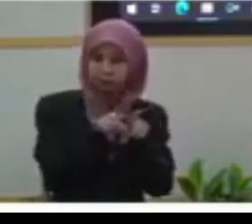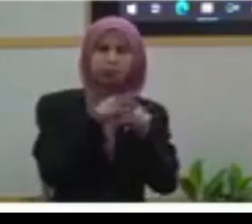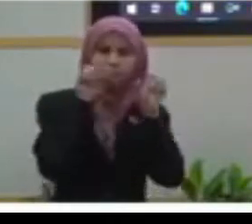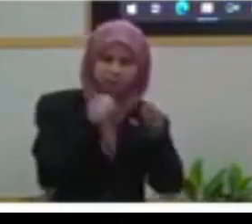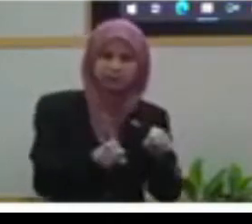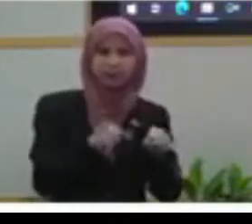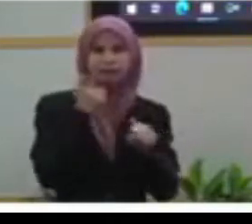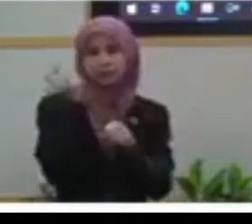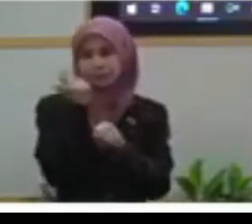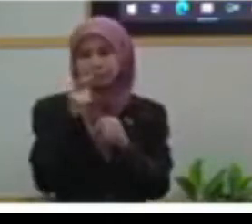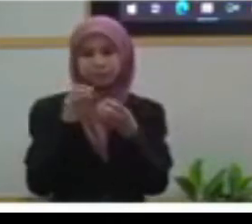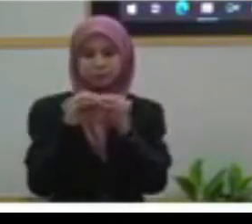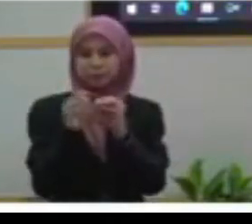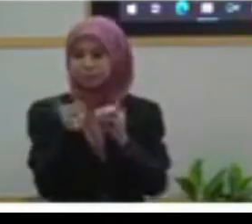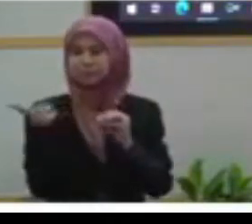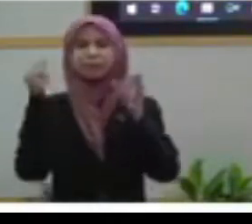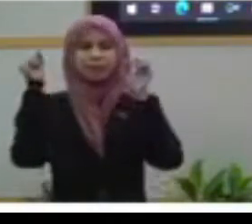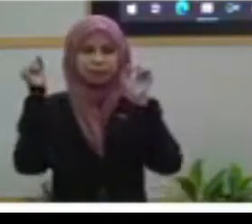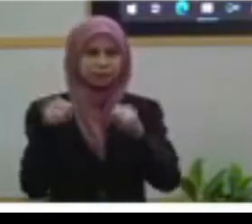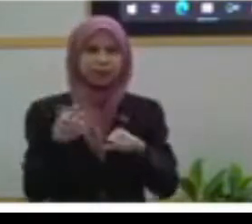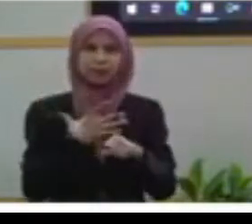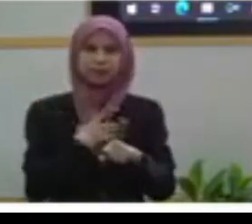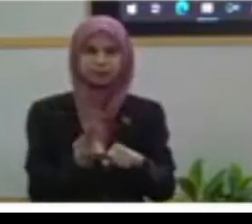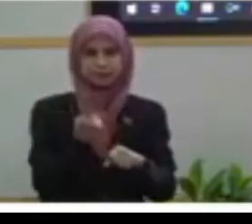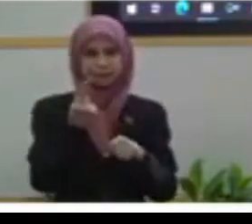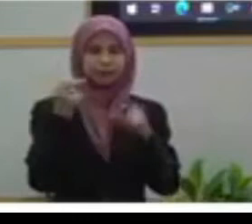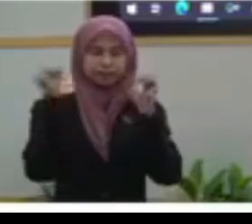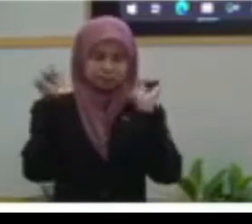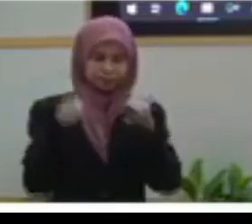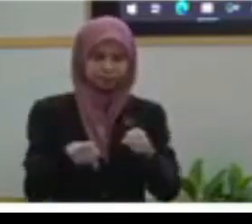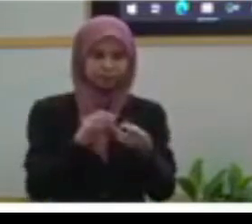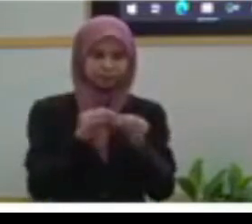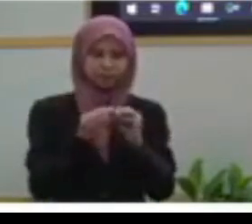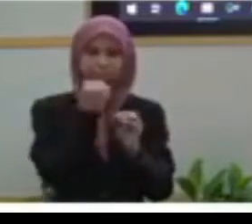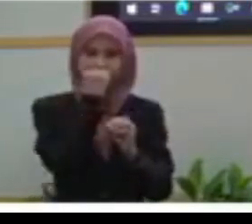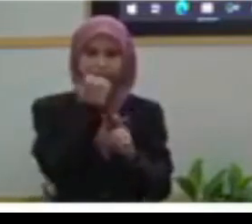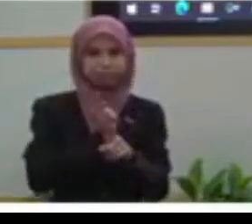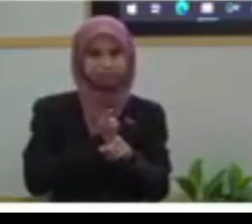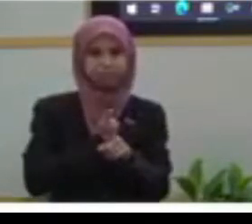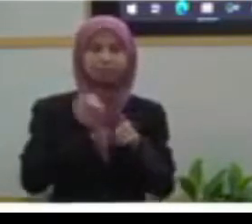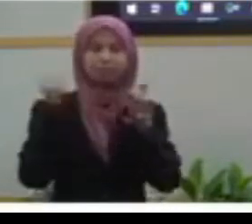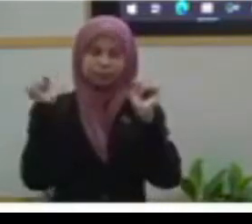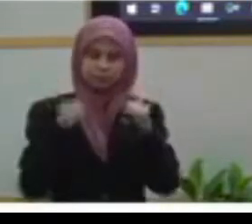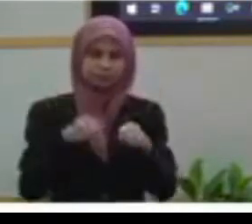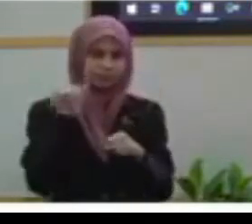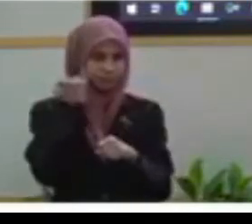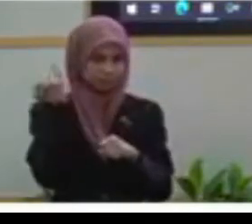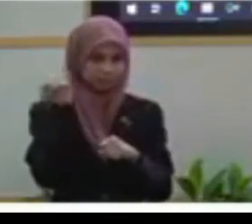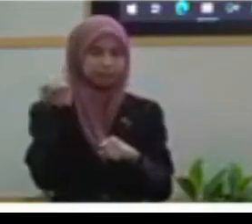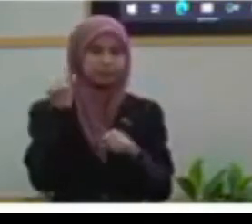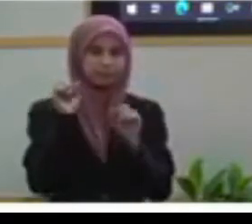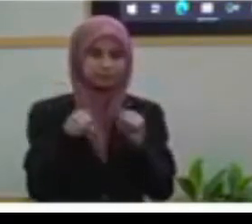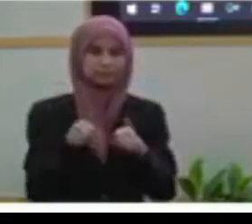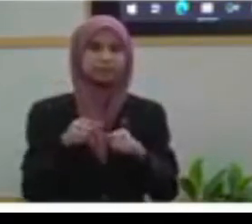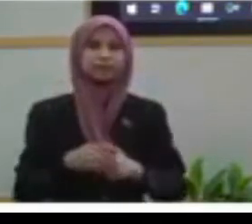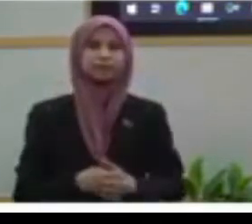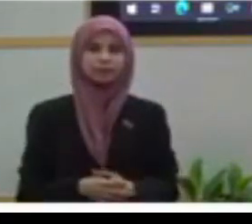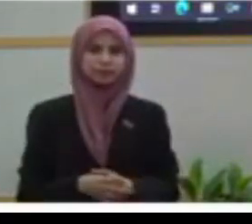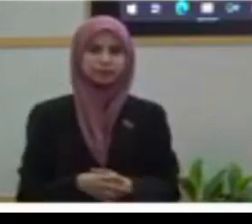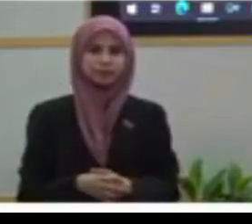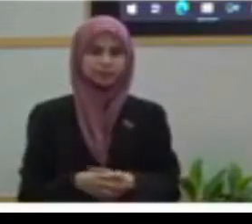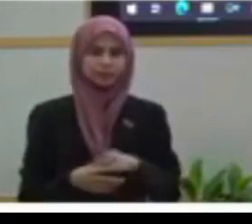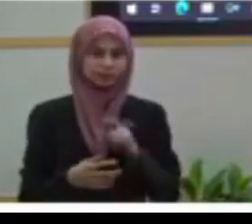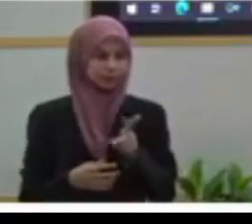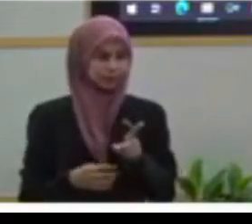ini kata laluan untuk permohonan stiker percuma. Boleh kata laluan yang sama dengan email, boleh kata laluan yang tak sama. Yang ni saya